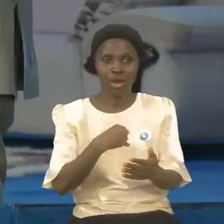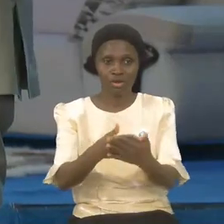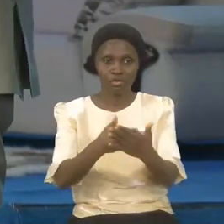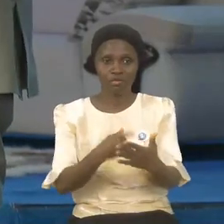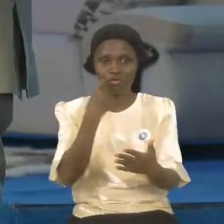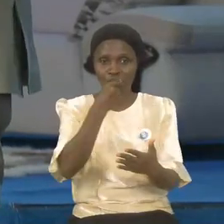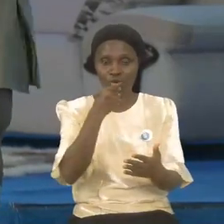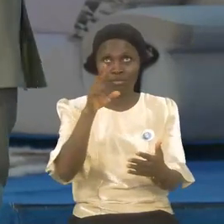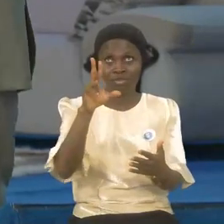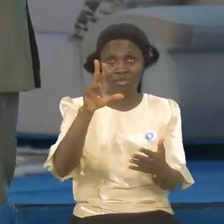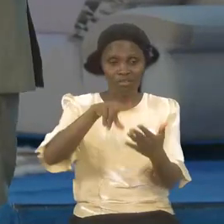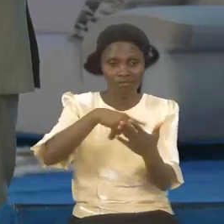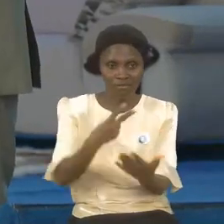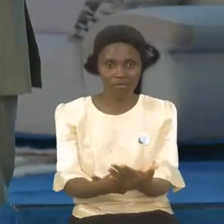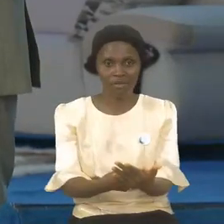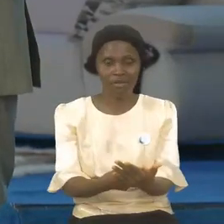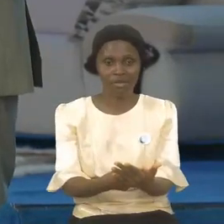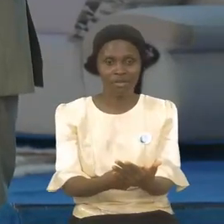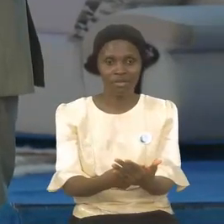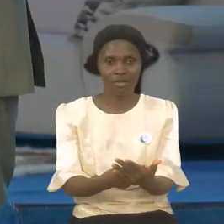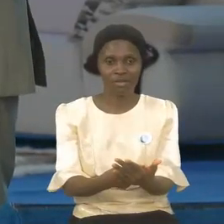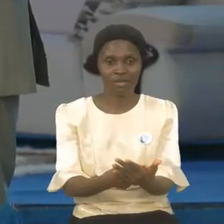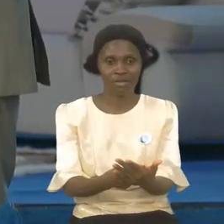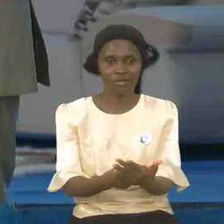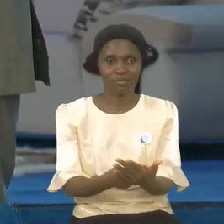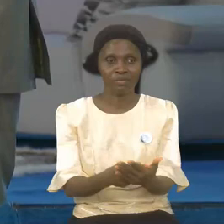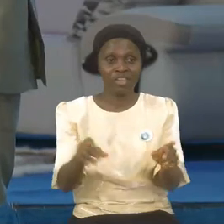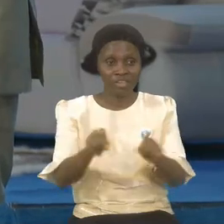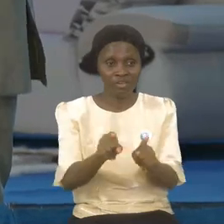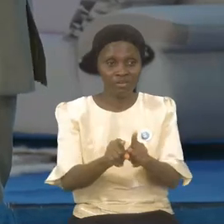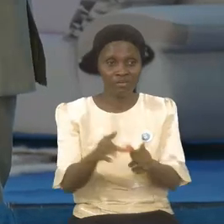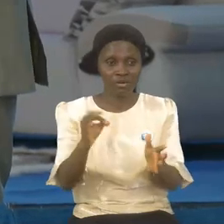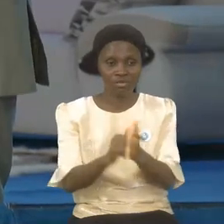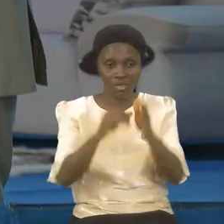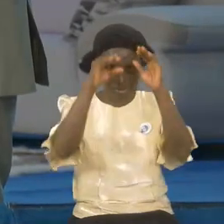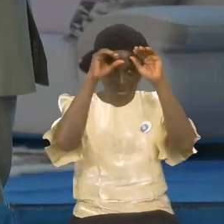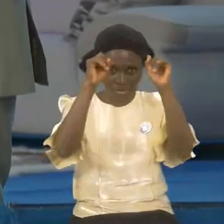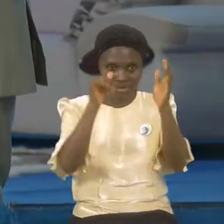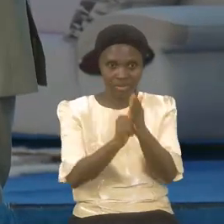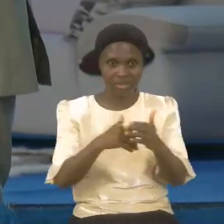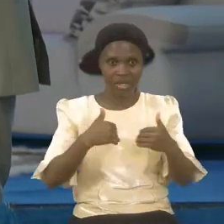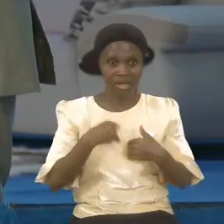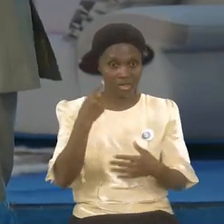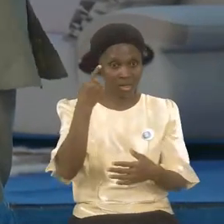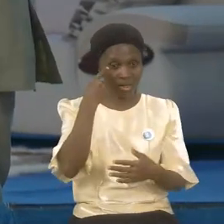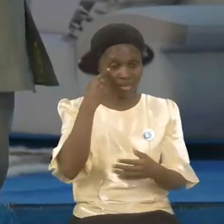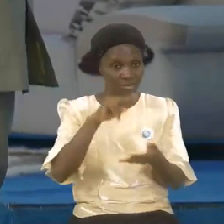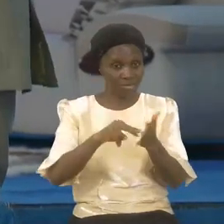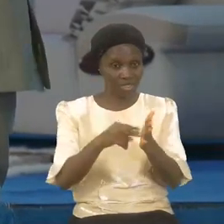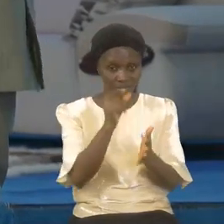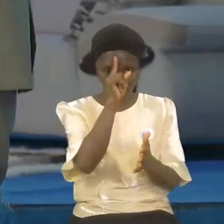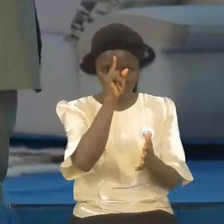qui était sorti et devant laquelle 3 a été tombé sur cette conne